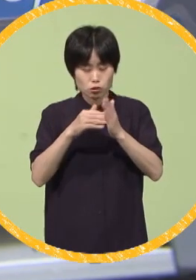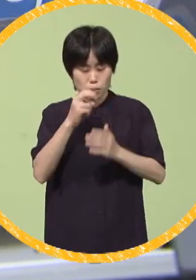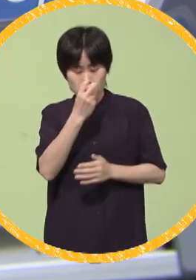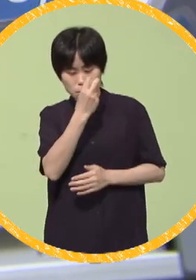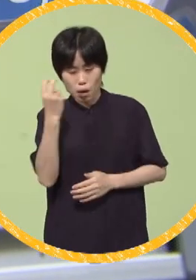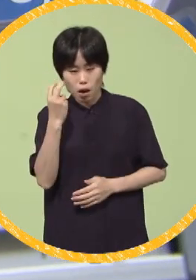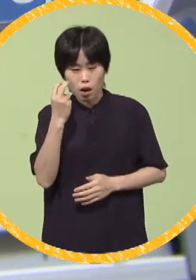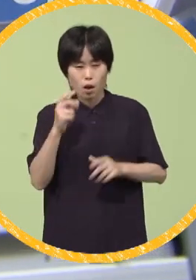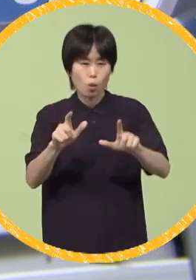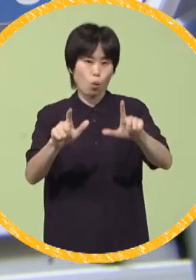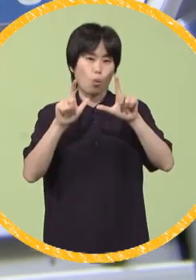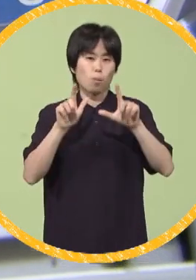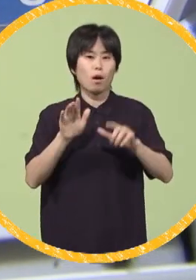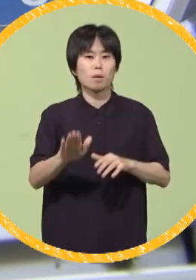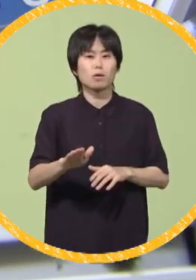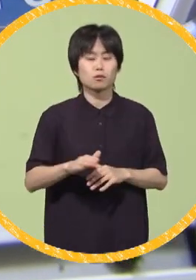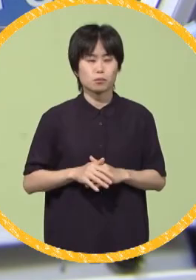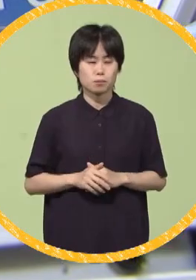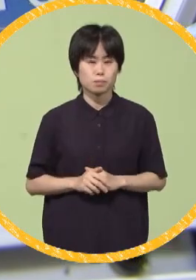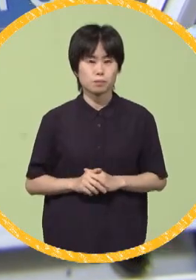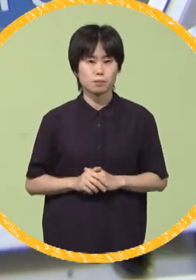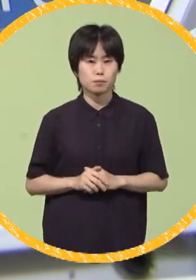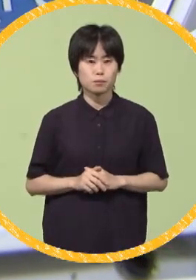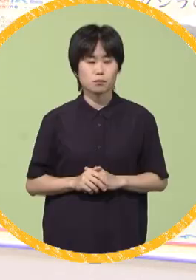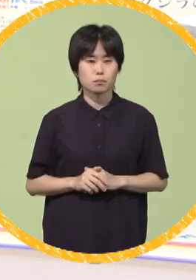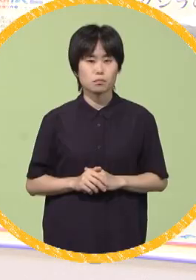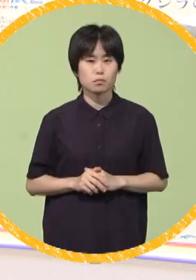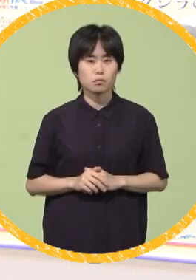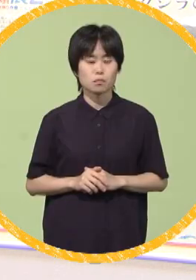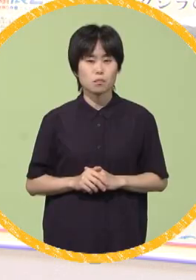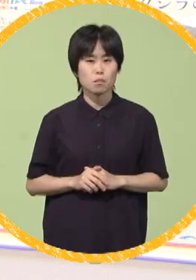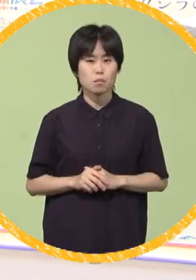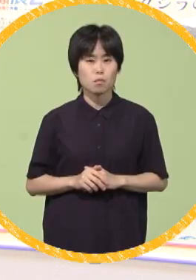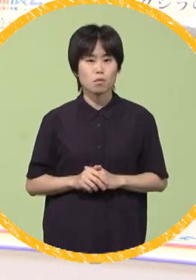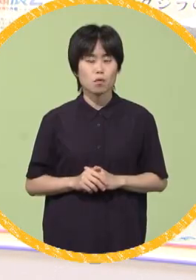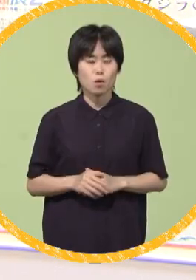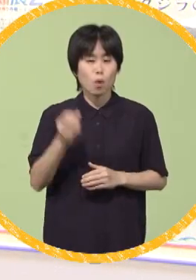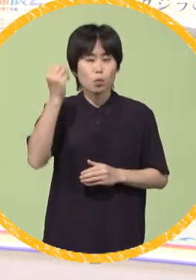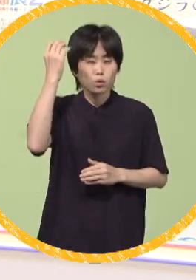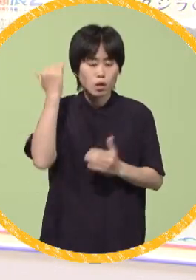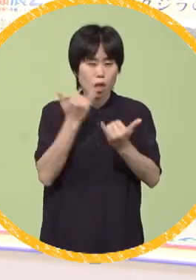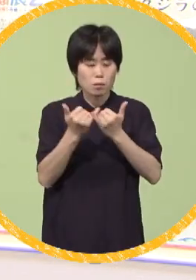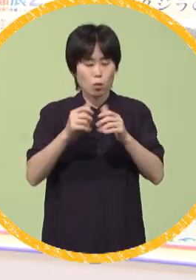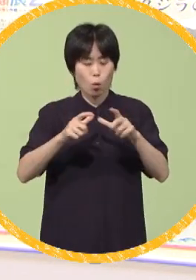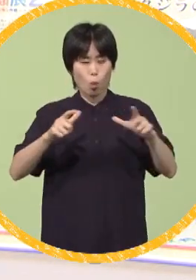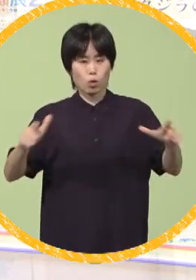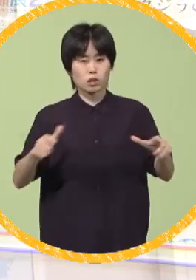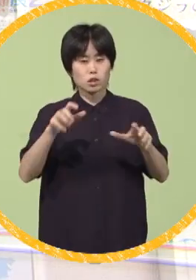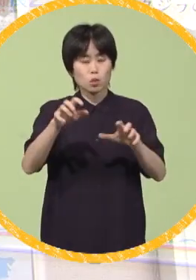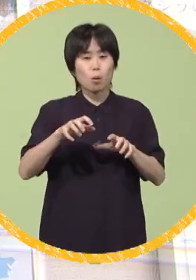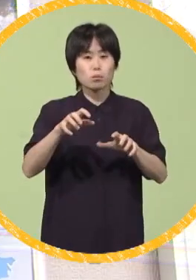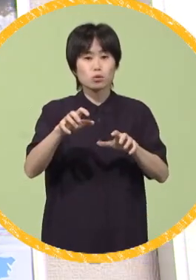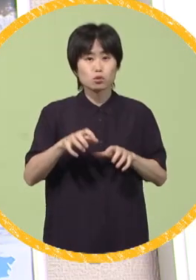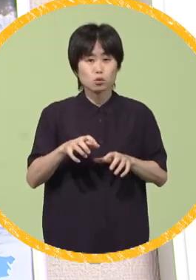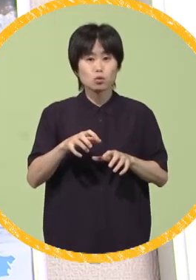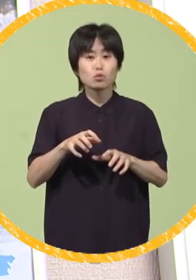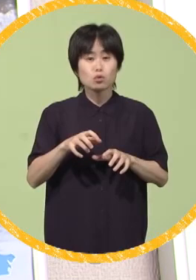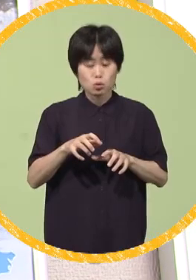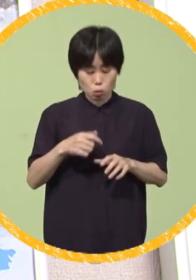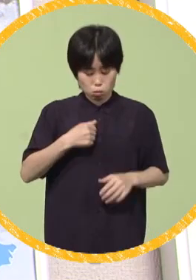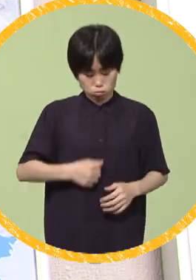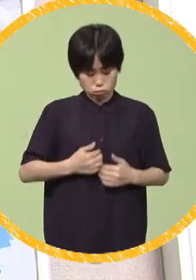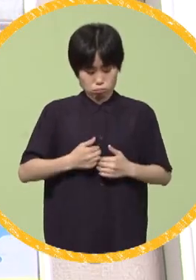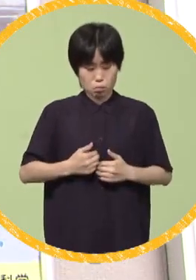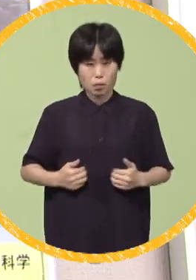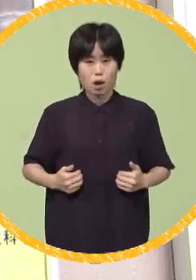入っていたっていう報告もあります。まあ、大きい哺乳類なんかはですね、はいはい、死んじゃったクジラの赤ちゃんから